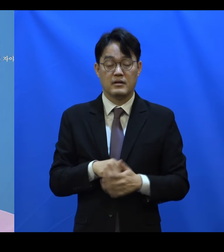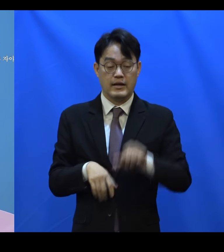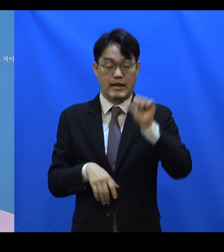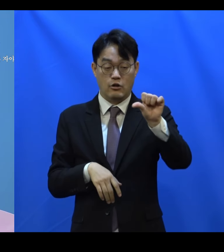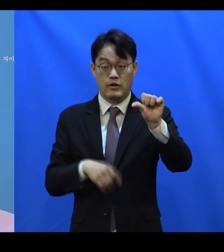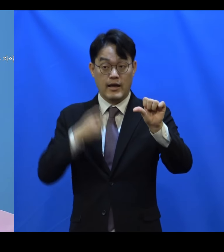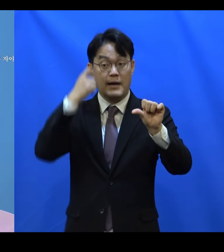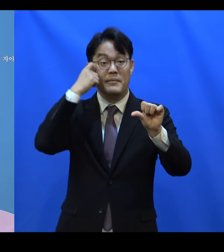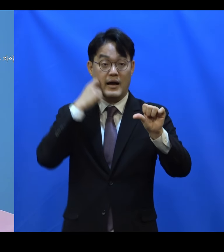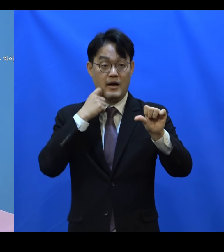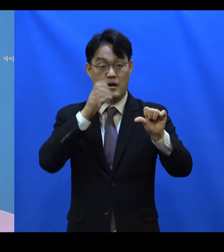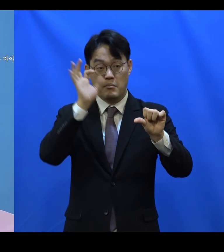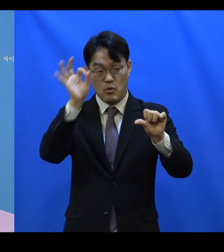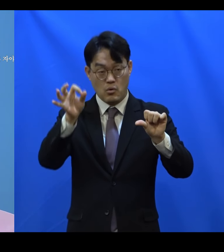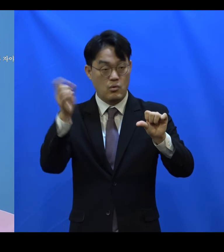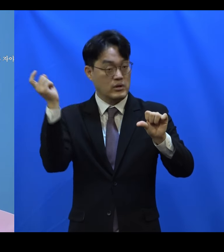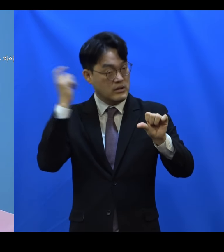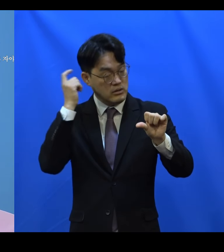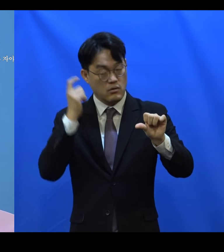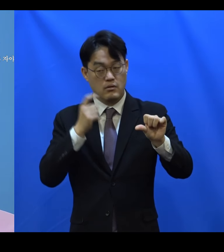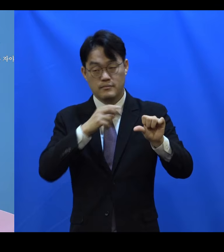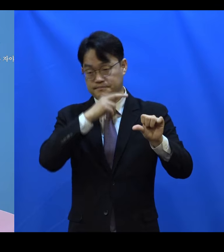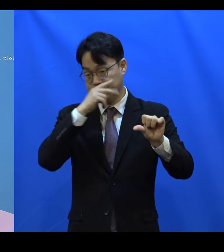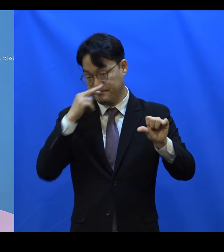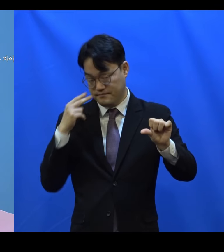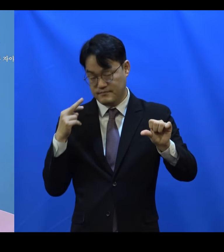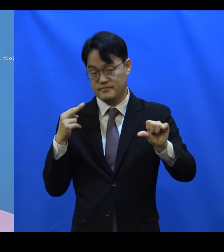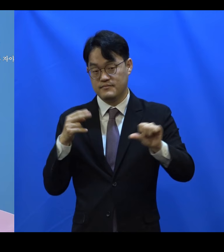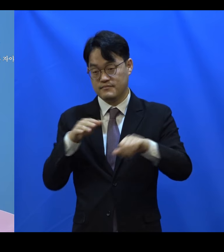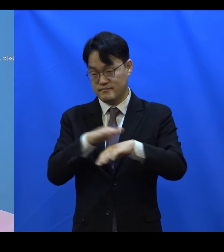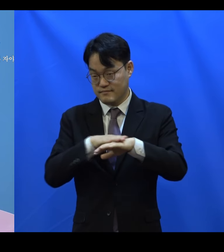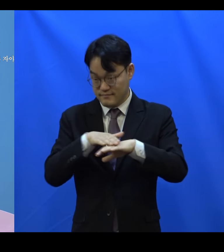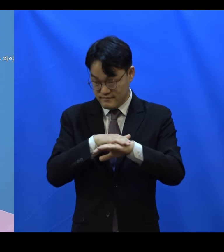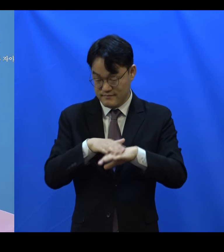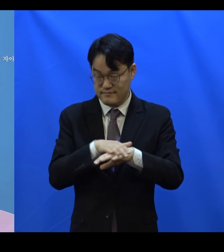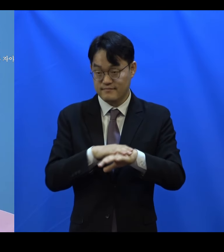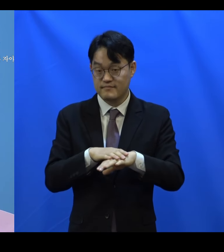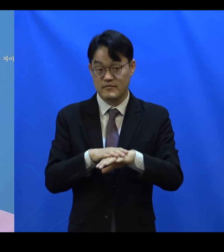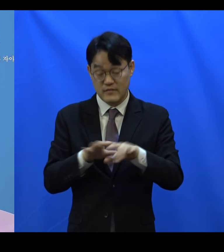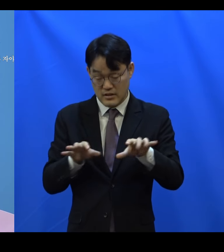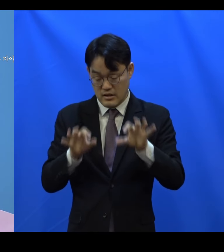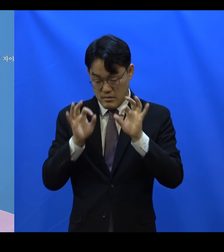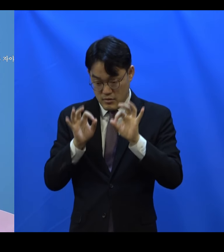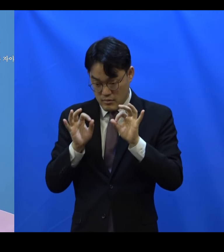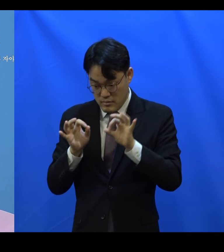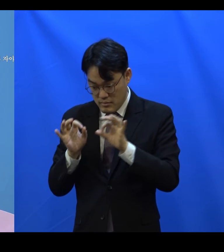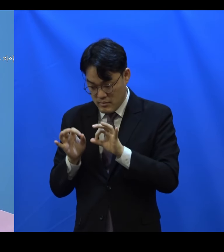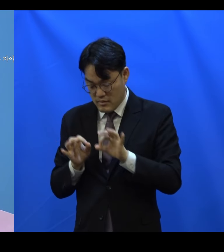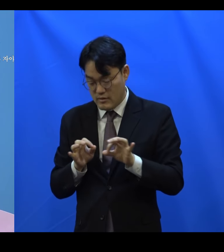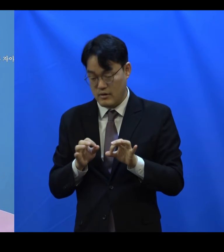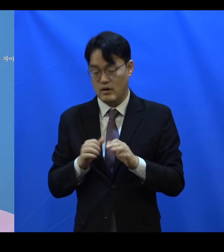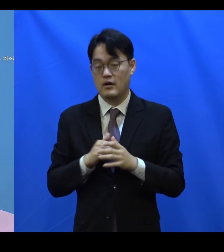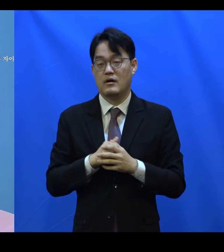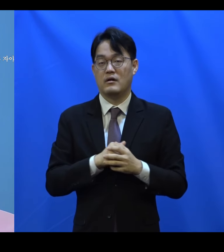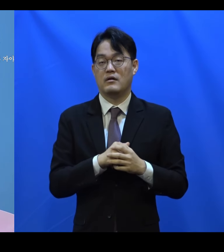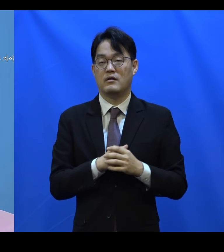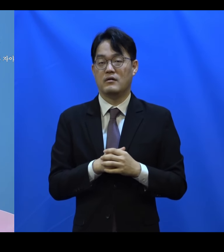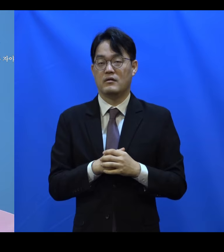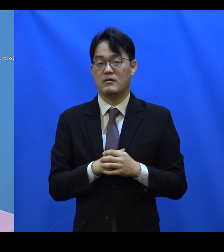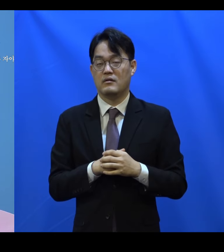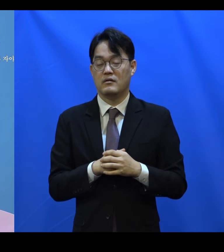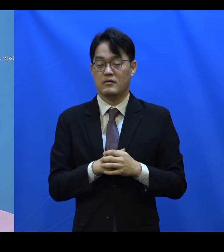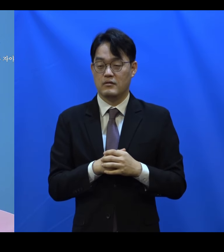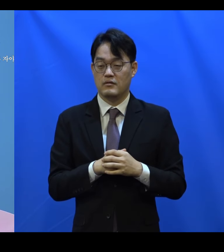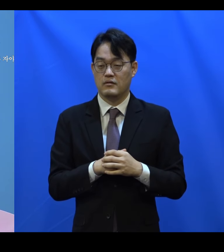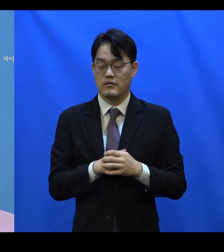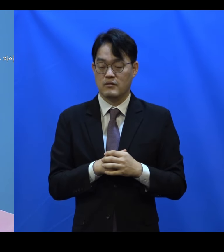그러니까 여러분, 오늘 이게 주님의 팔을 베고 안겨본 적이 있습니까? 특별한 들 보시면 내 머리를 고이고 오른팔로 나를 안는구나. 아름다운